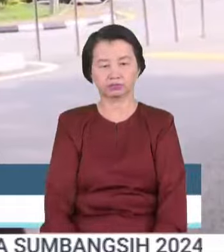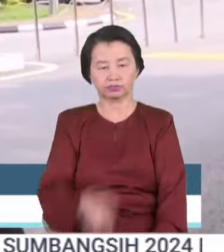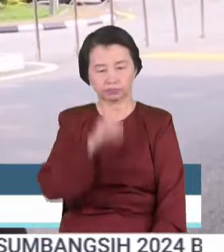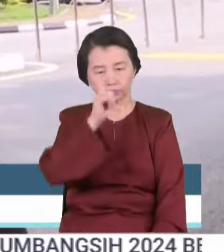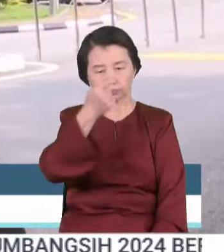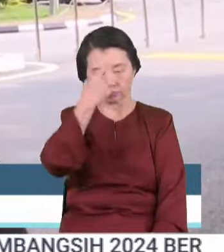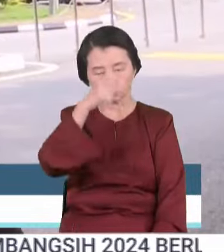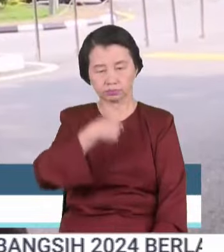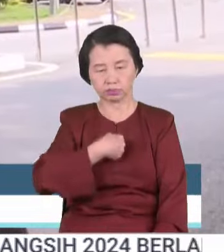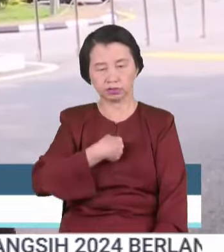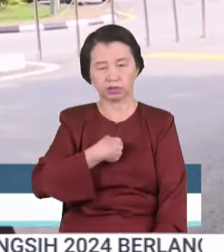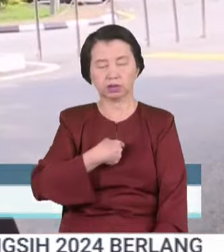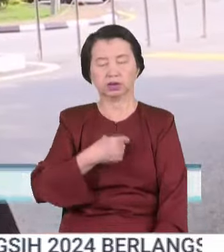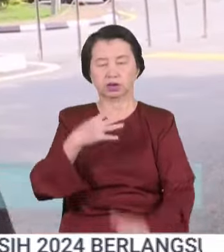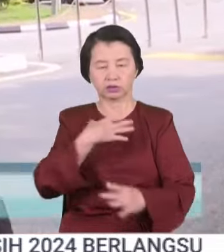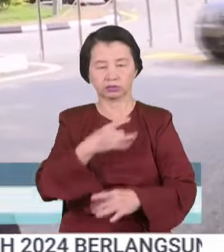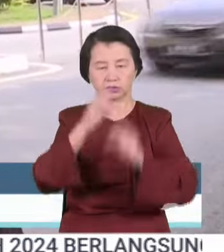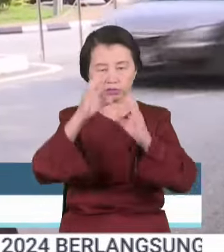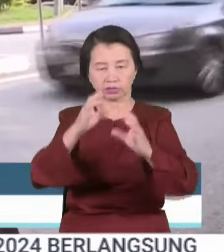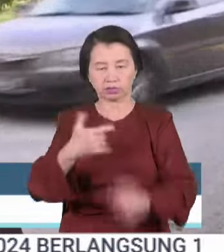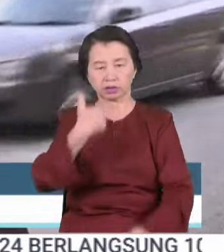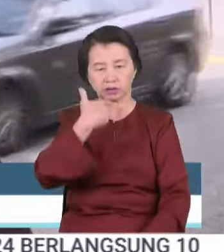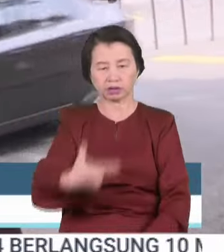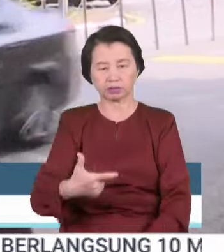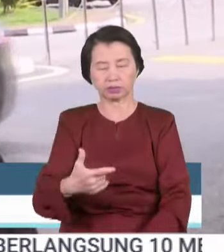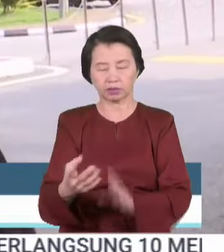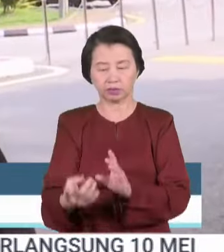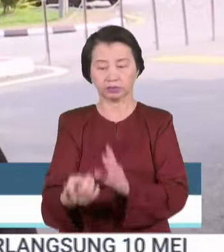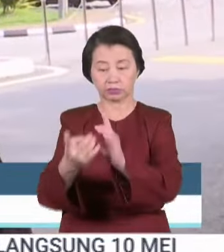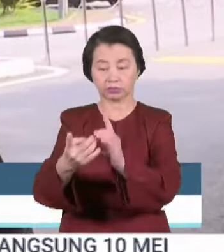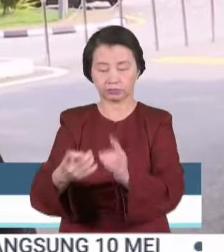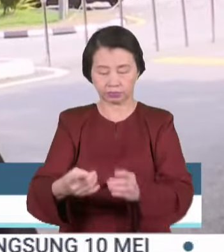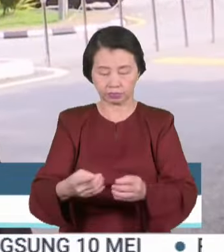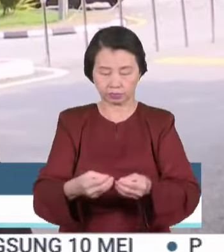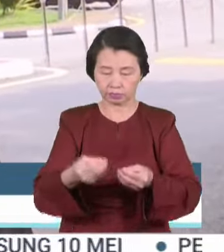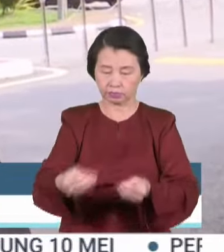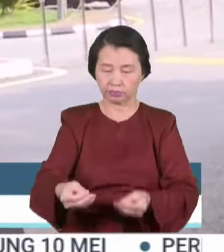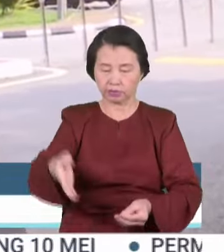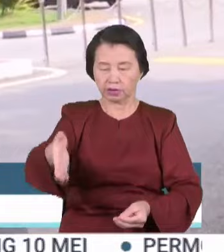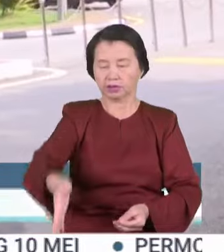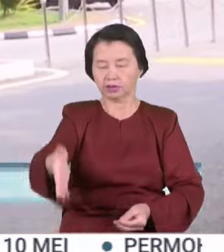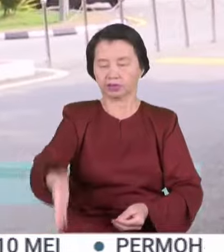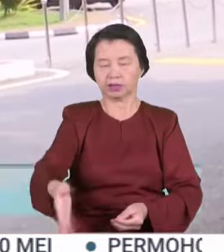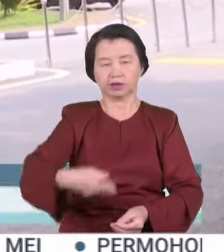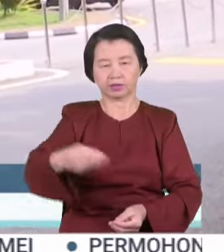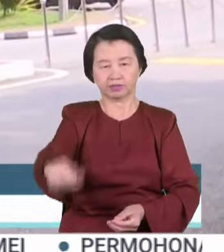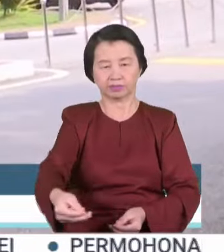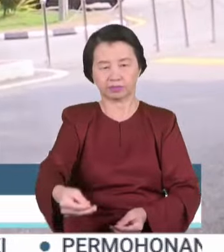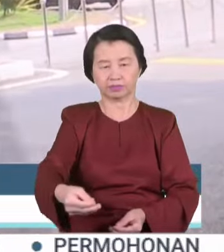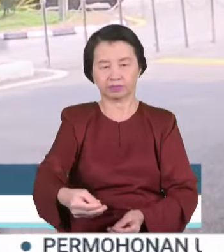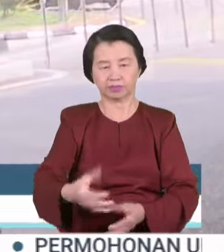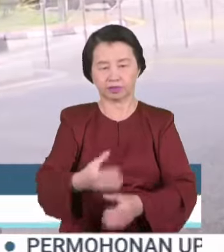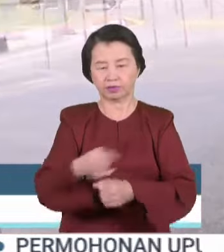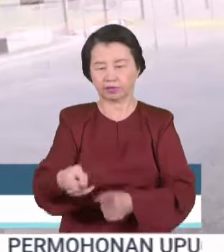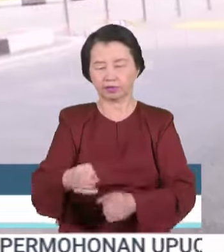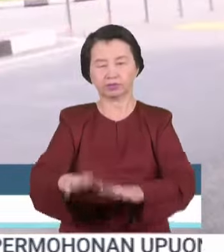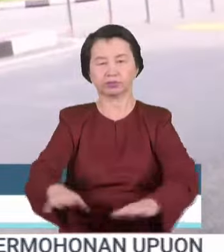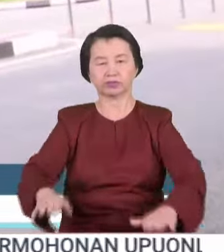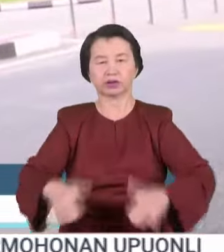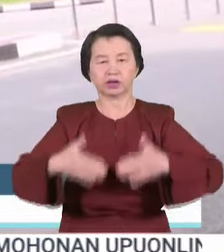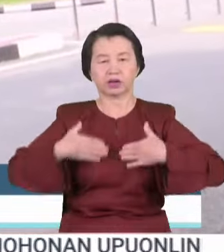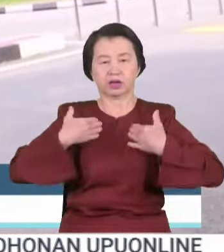suka yang lama lagi lah. Cara fizikal sebab kita boleh salam, boleh dapat sampul raya tu, dapat happy. Yeah,